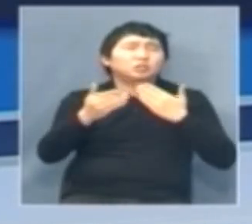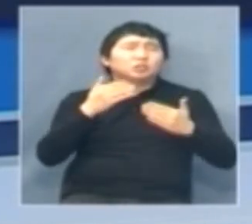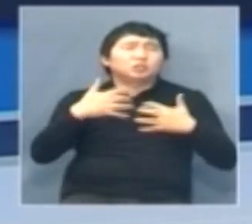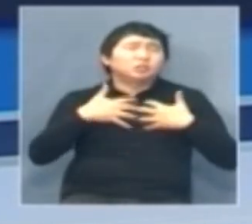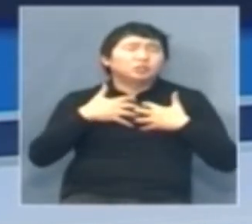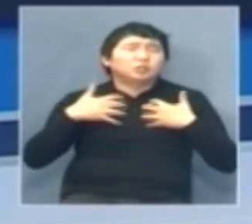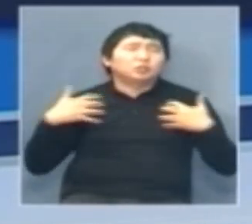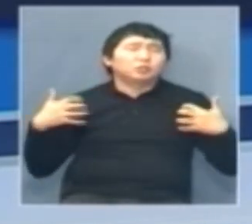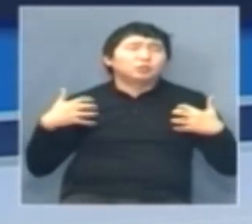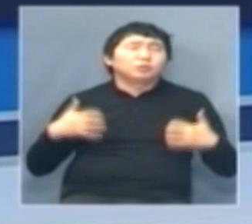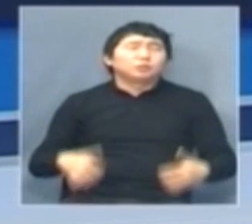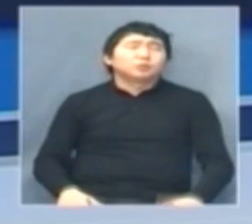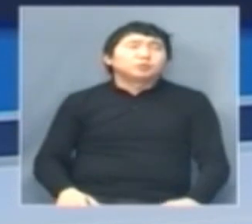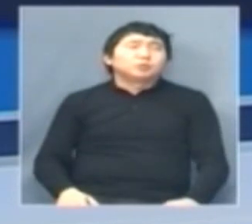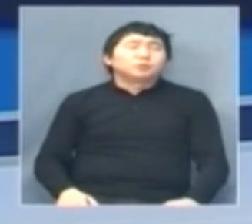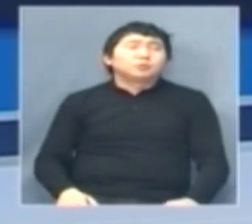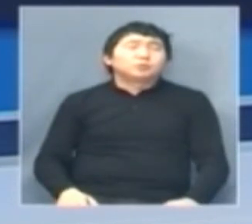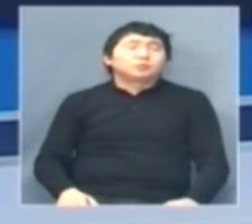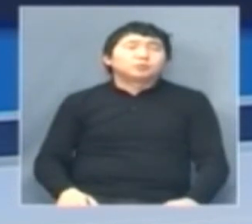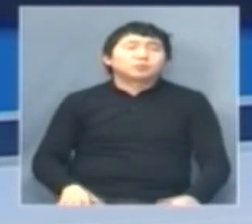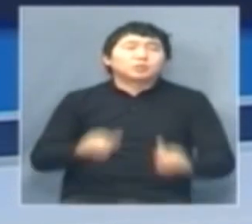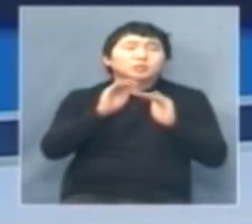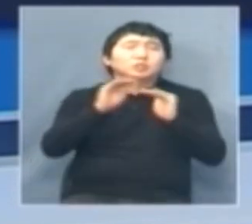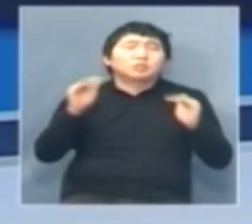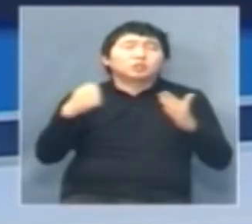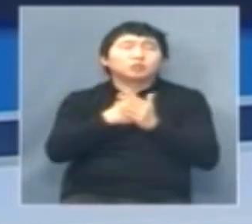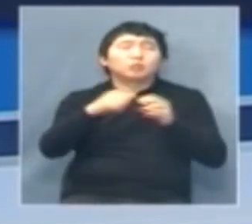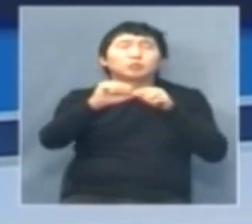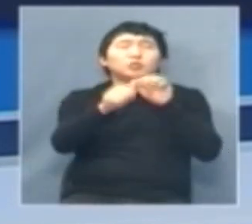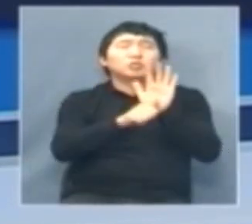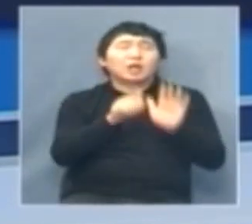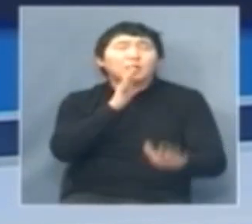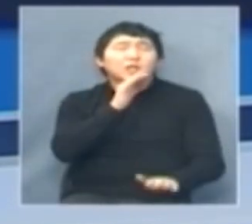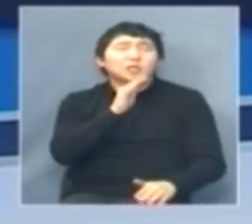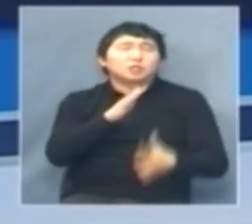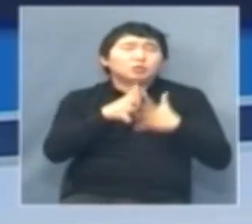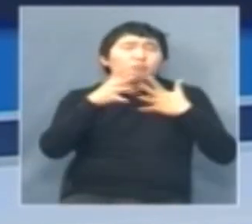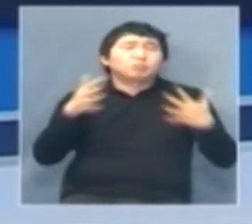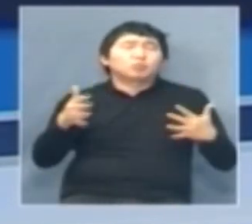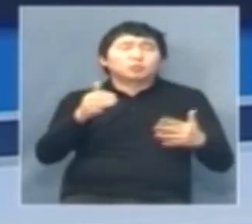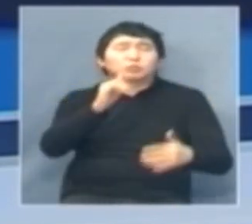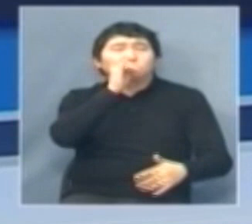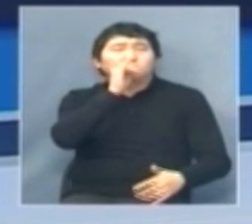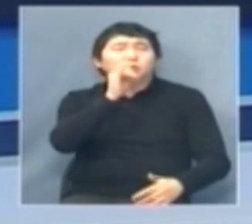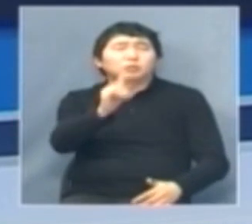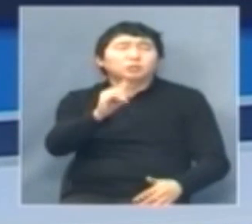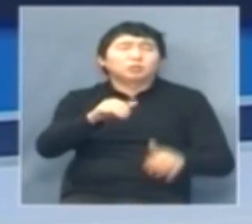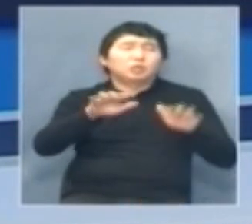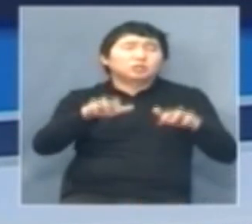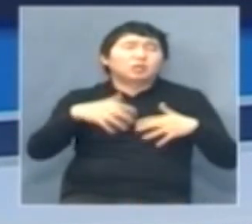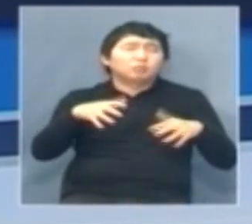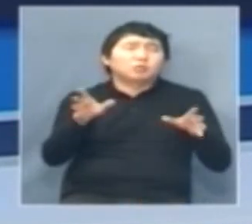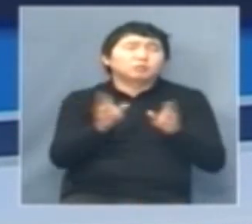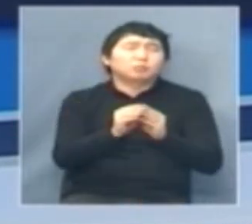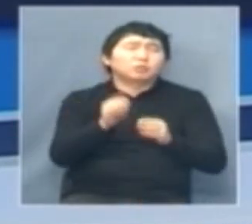заседании Мажилиса. В частности, говорили о том, что дети до 16 лет больше не смогут выгуливать собак крупных пород, а также о закрытии дельфинариев